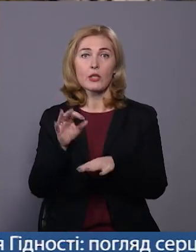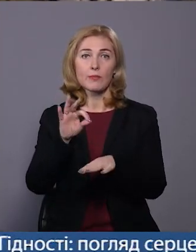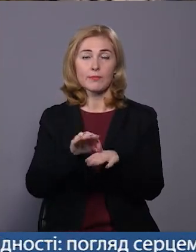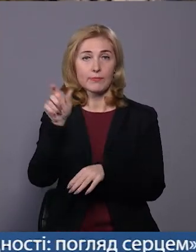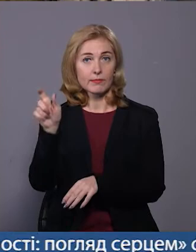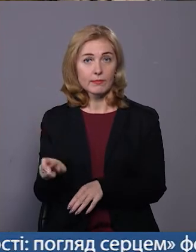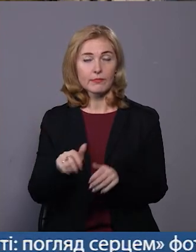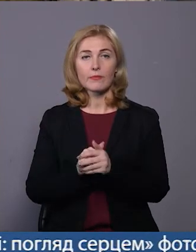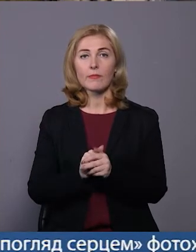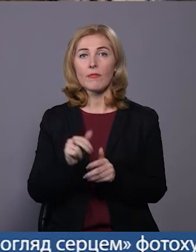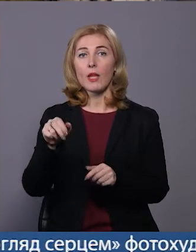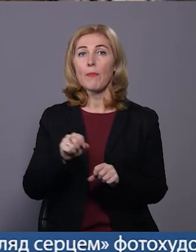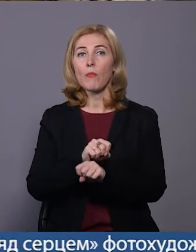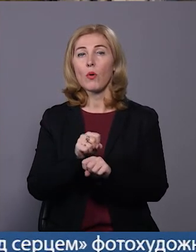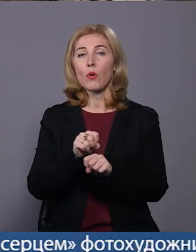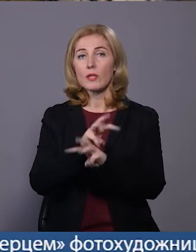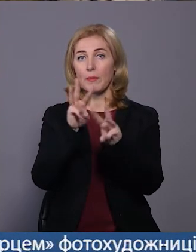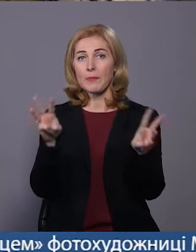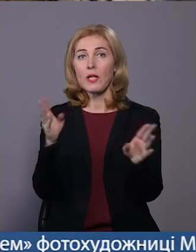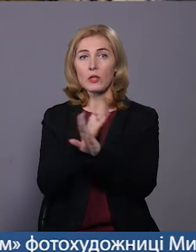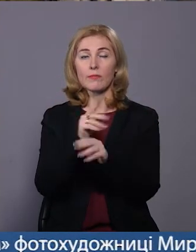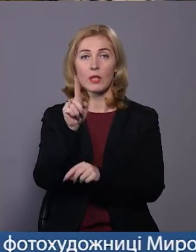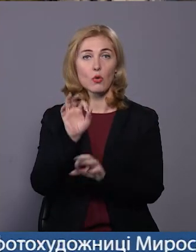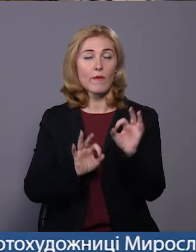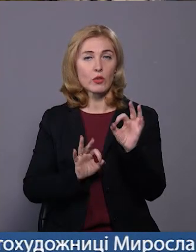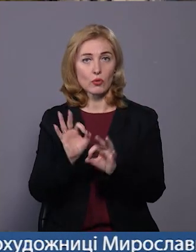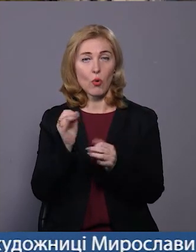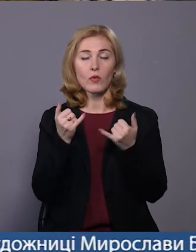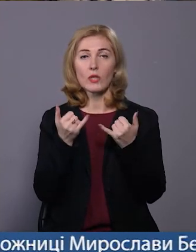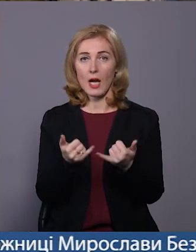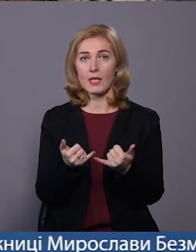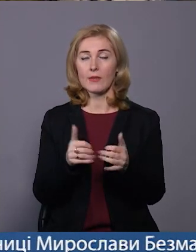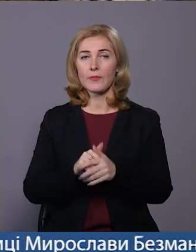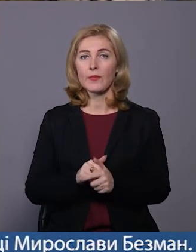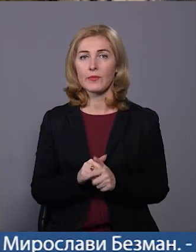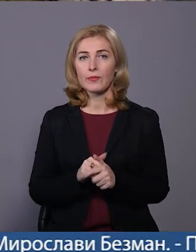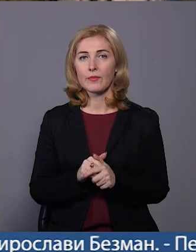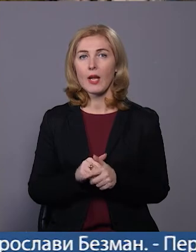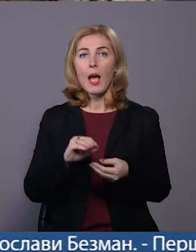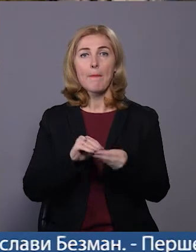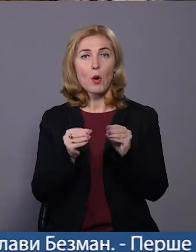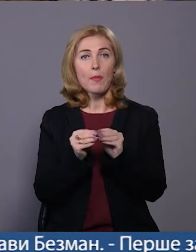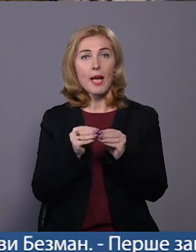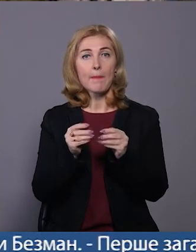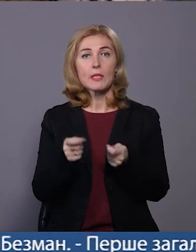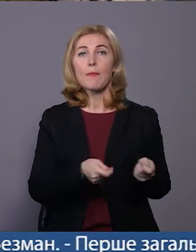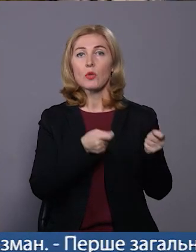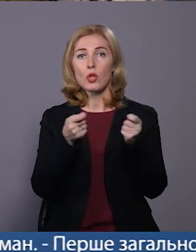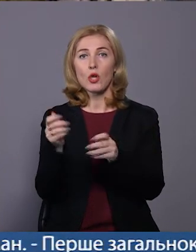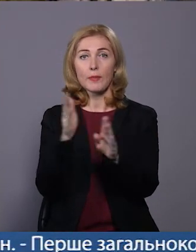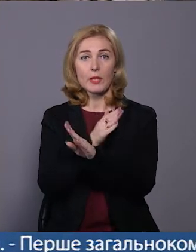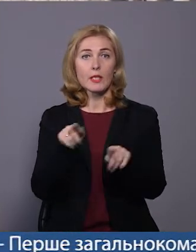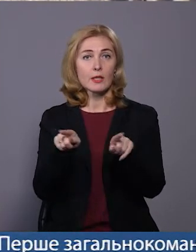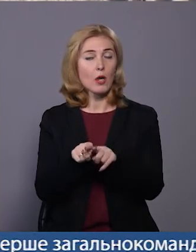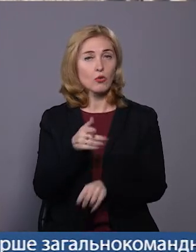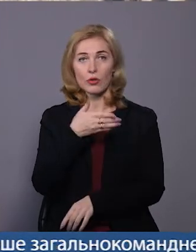кисню абсолютно забезпеченість нас 100% наразі. Проблем з постачанням кисню у нас також